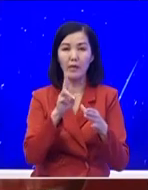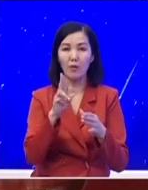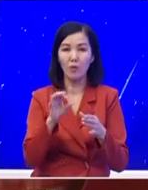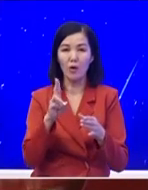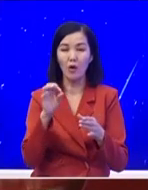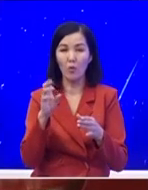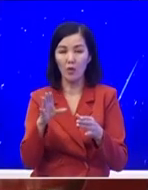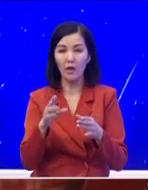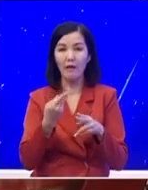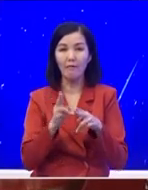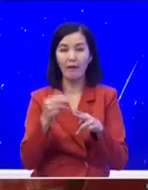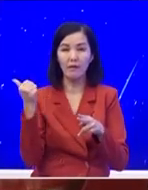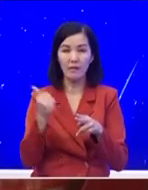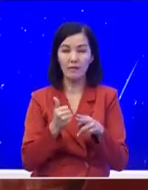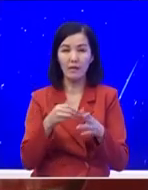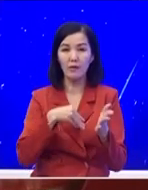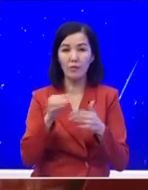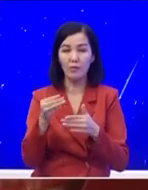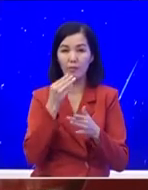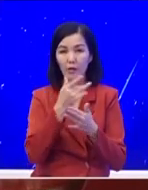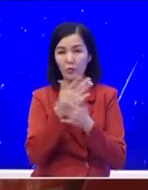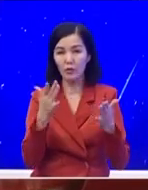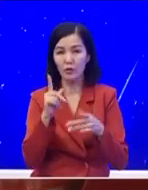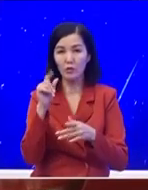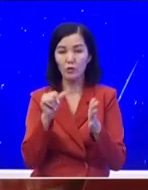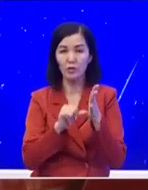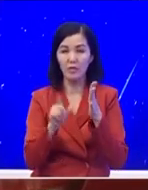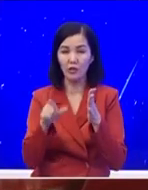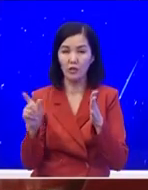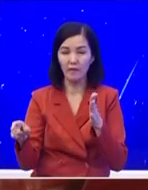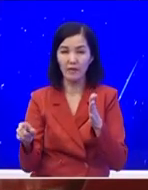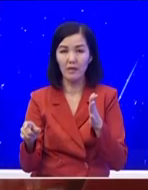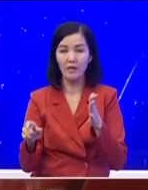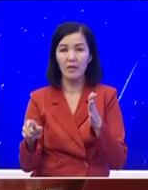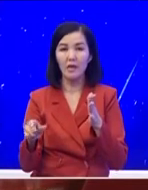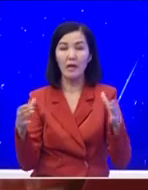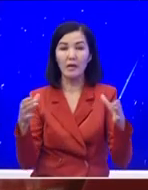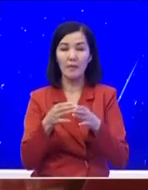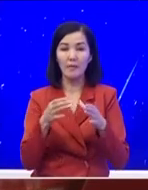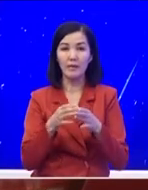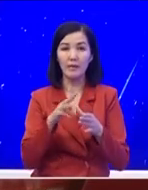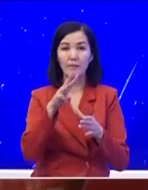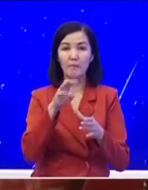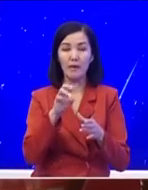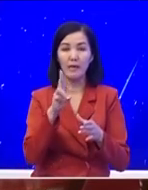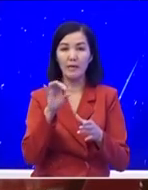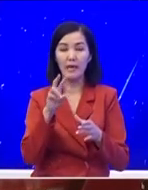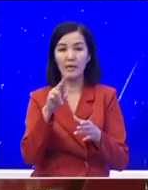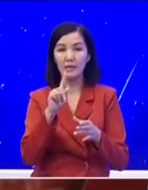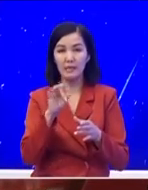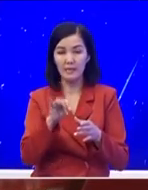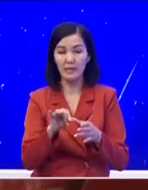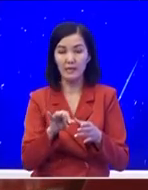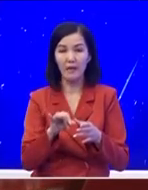этой неделе мы закупили продукты на 160 человек от компании McKinsey. Мы